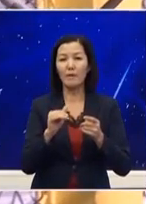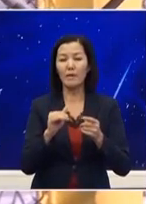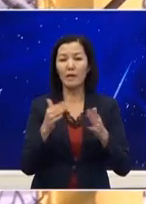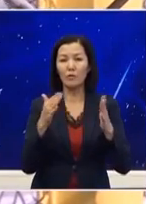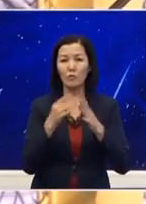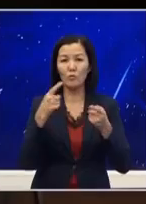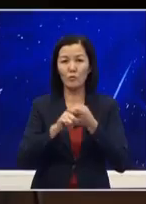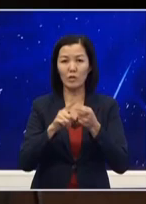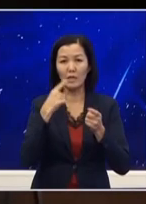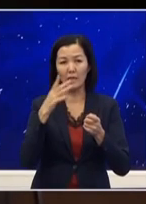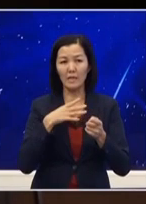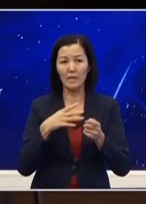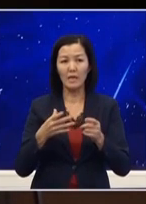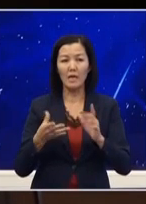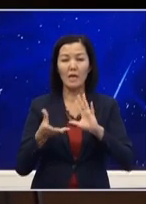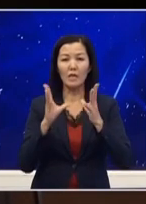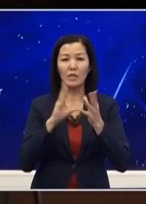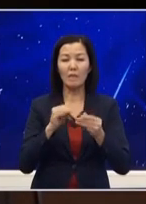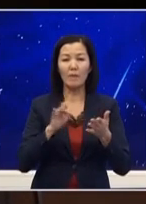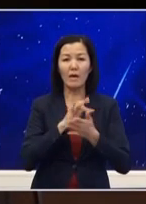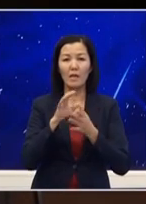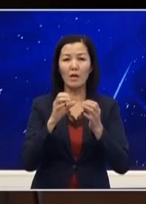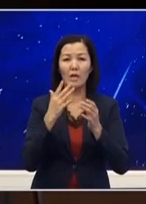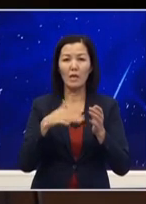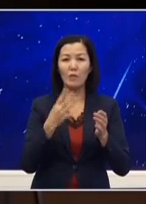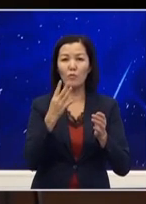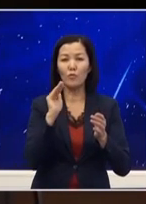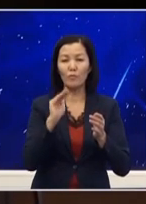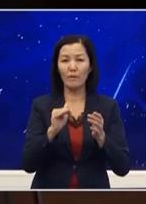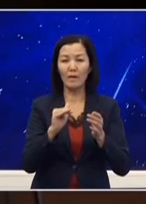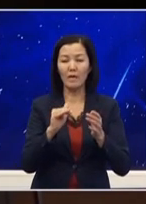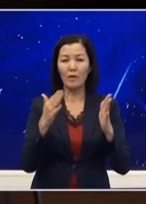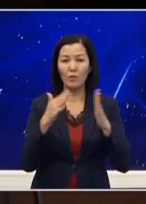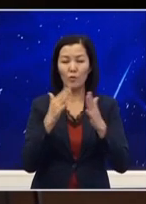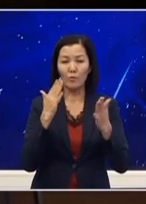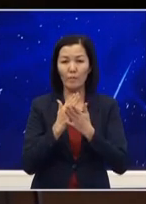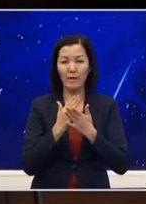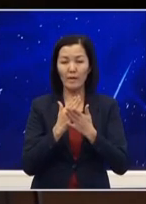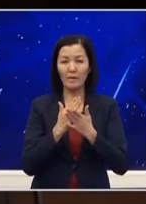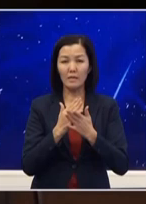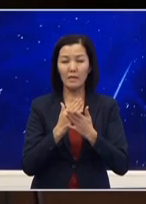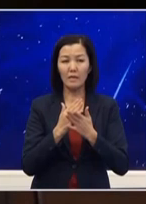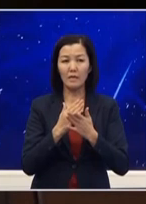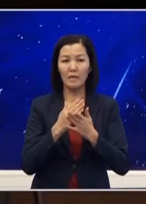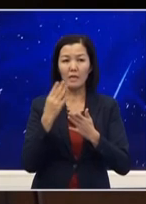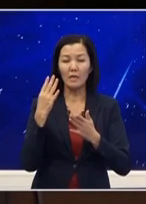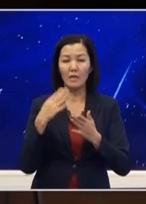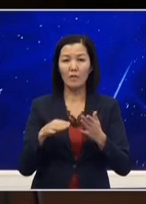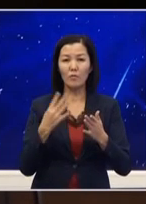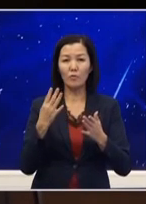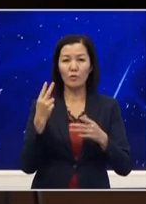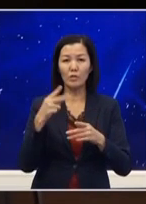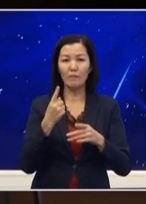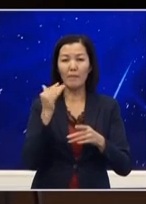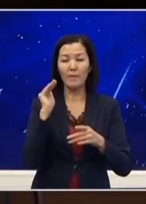қосылғанын айтады. Жалпы қала бойынша бізде 54 мың абонент бар. Оның ішінде 32 мың абоненті бұл көп қабат тұрғын үй пәтерлері, және